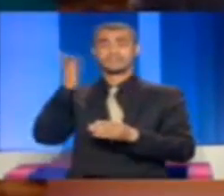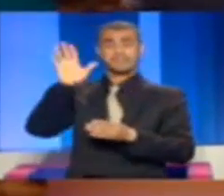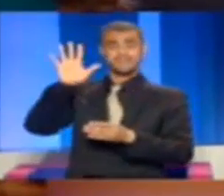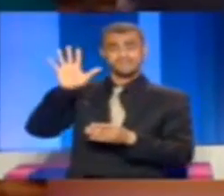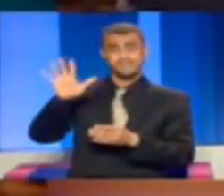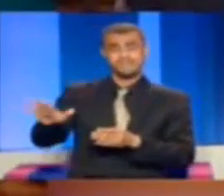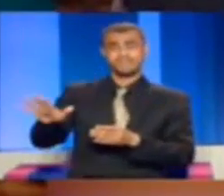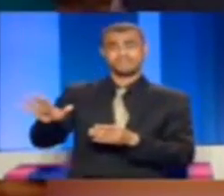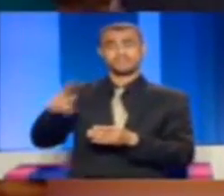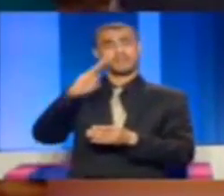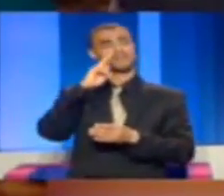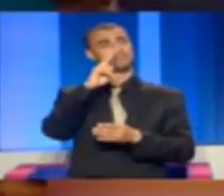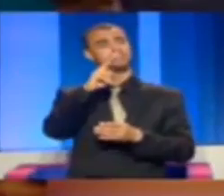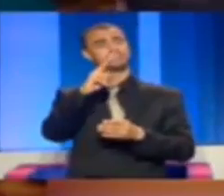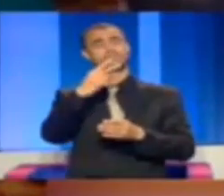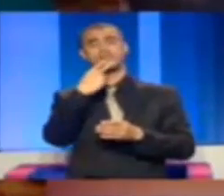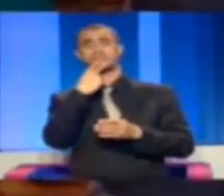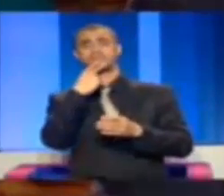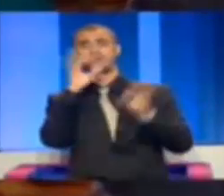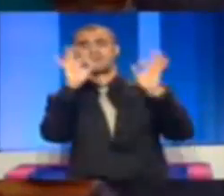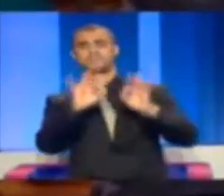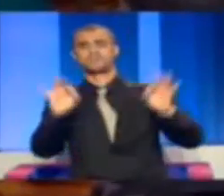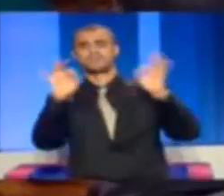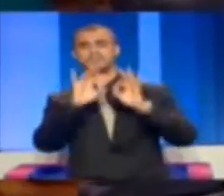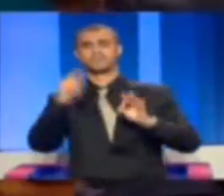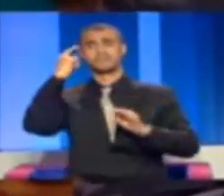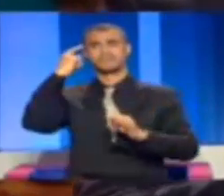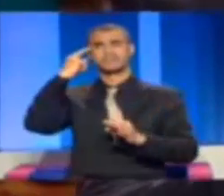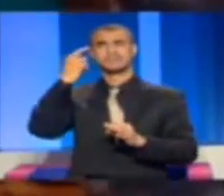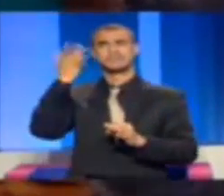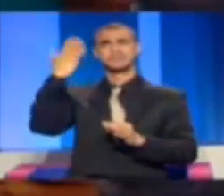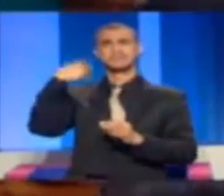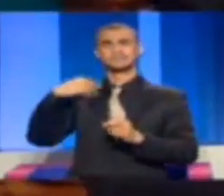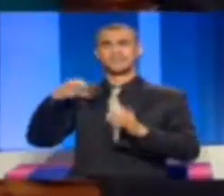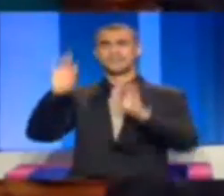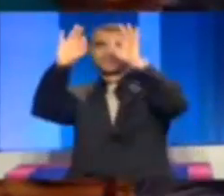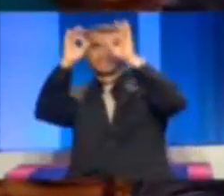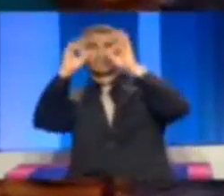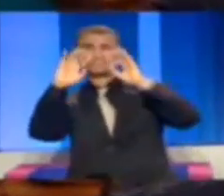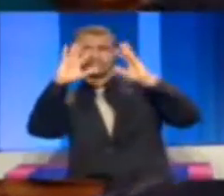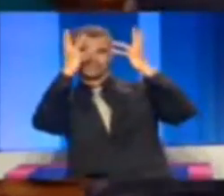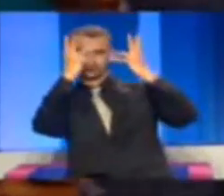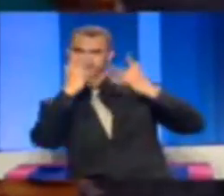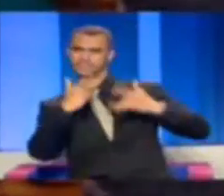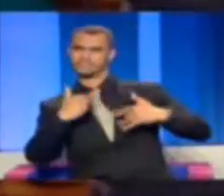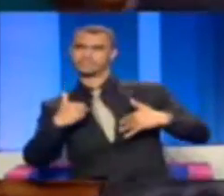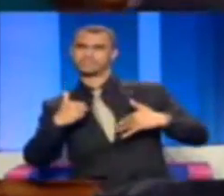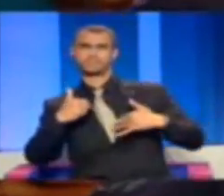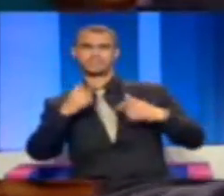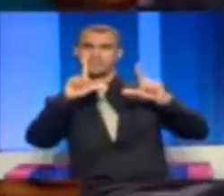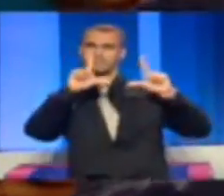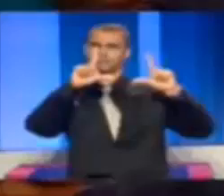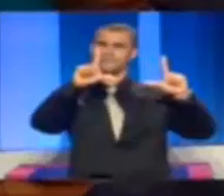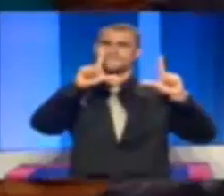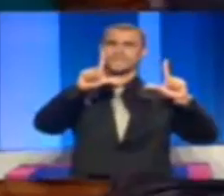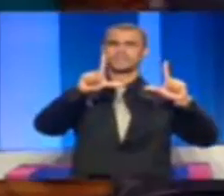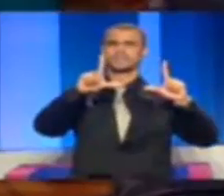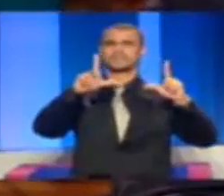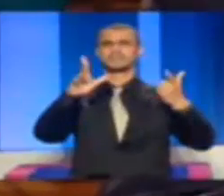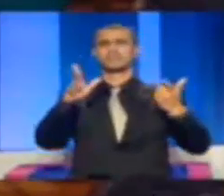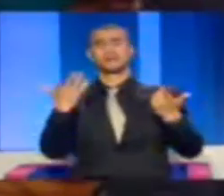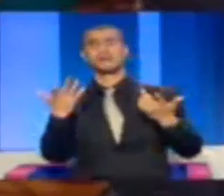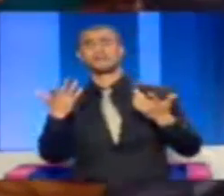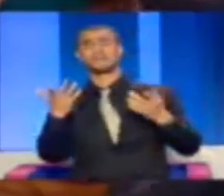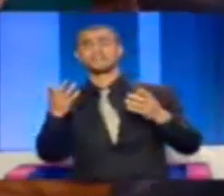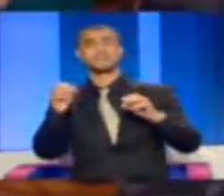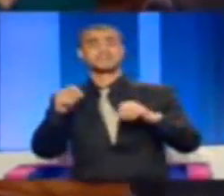ألا يفيدوا من المشهد السمعي البصري. أنا حسبت تقريبا حد الفئة ديال الصم والبكم من الاستفادة من السمع